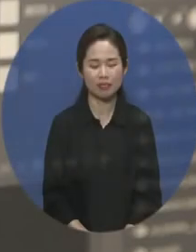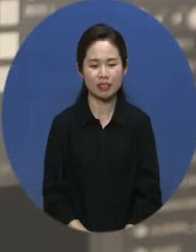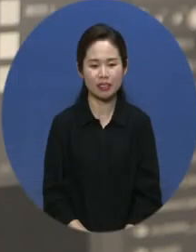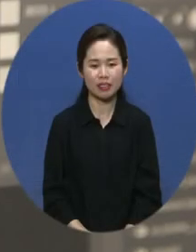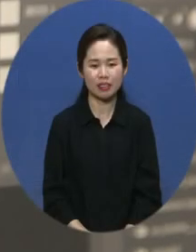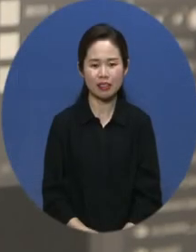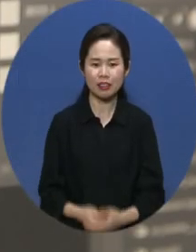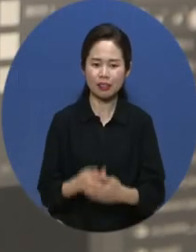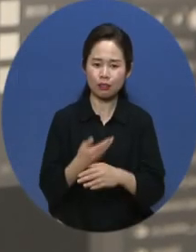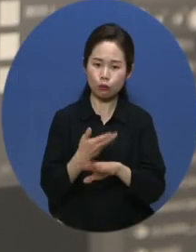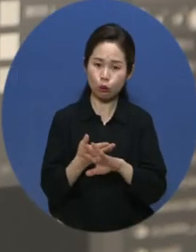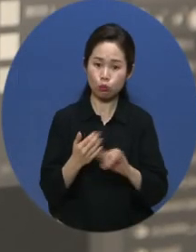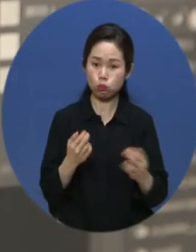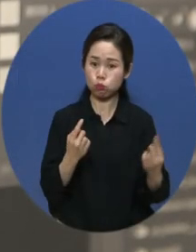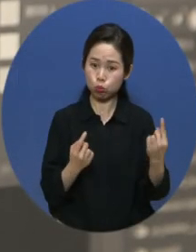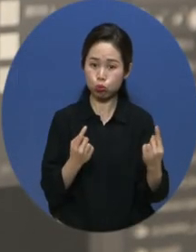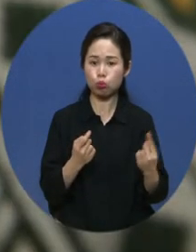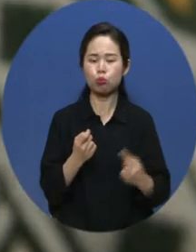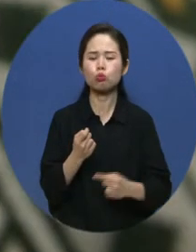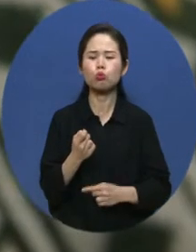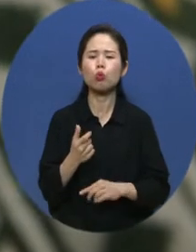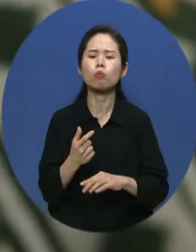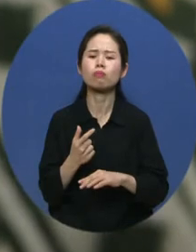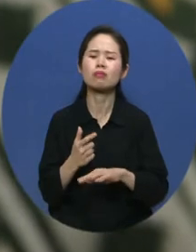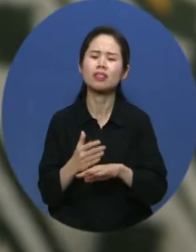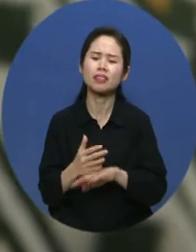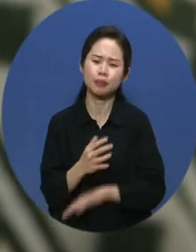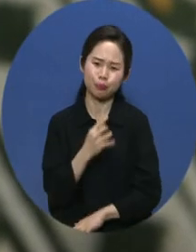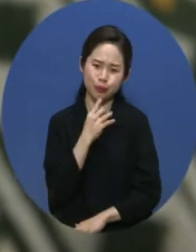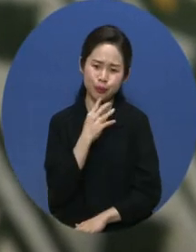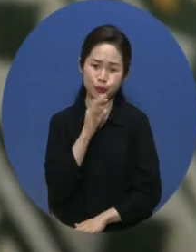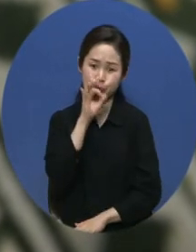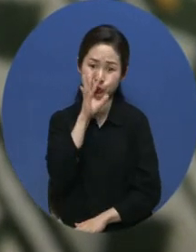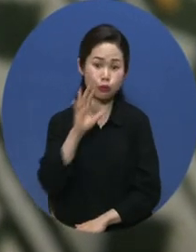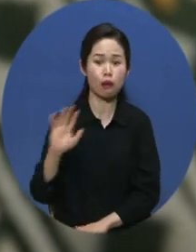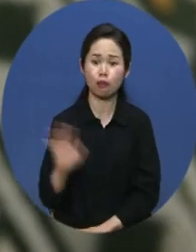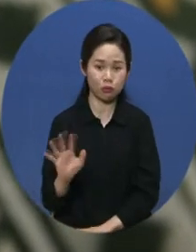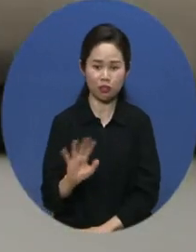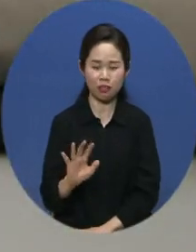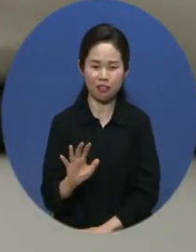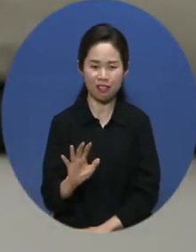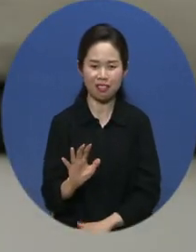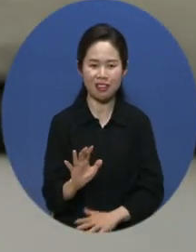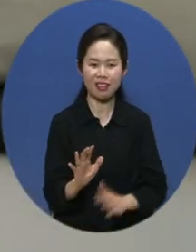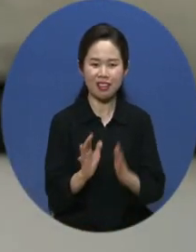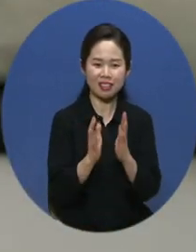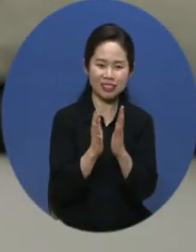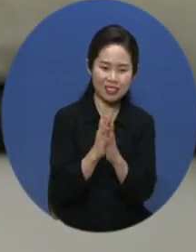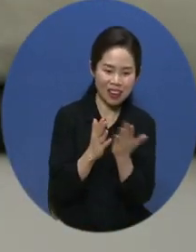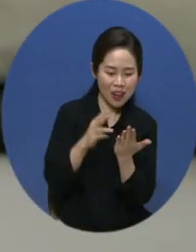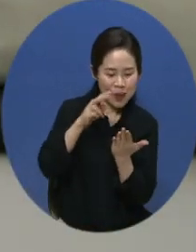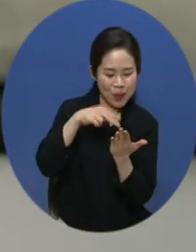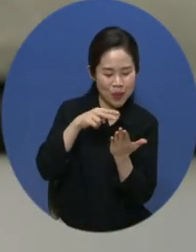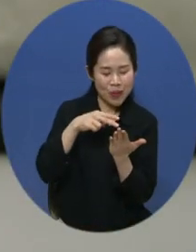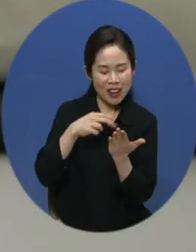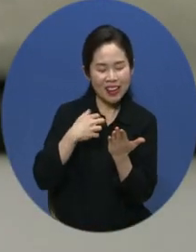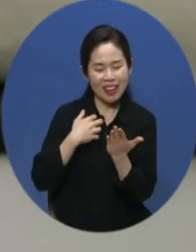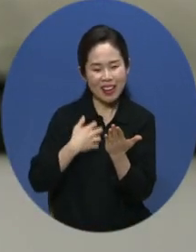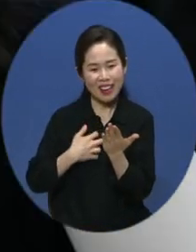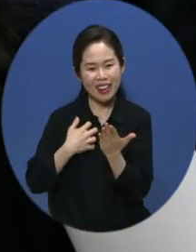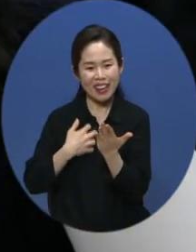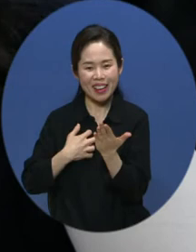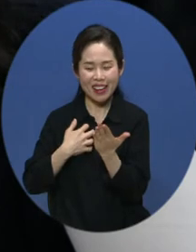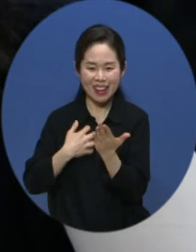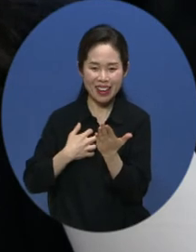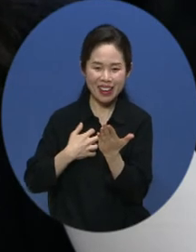남들보다 조금 느릴 뿐 불가능한 것은 없습니다. 책 한 권이 주는 달콤한 행복을 세상